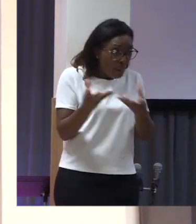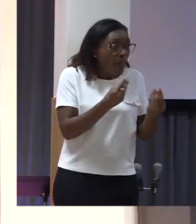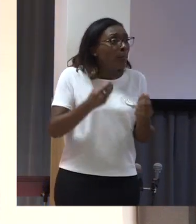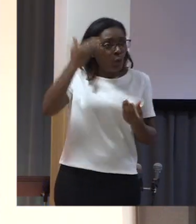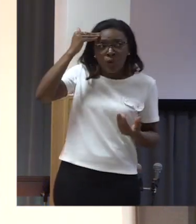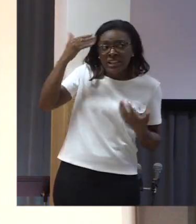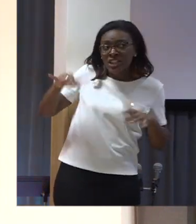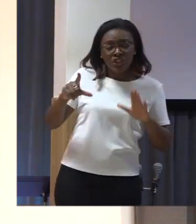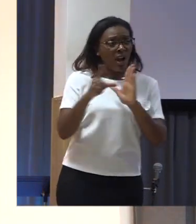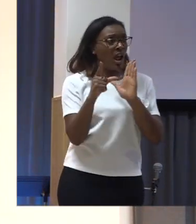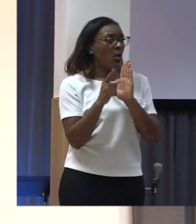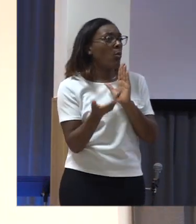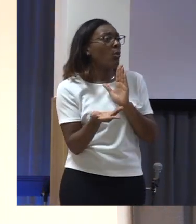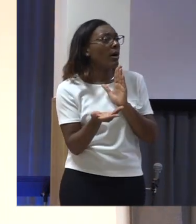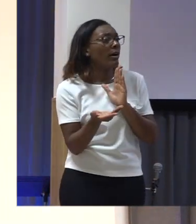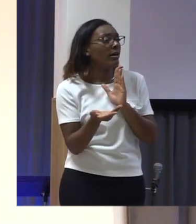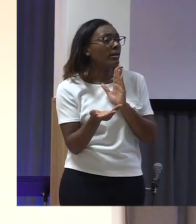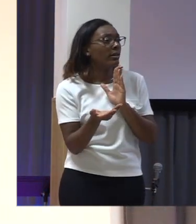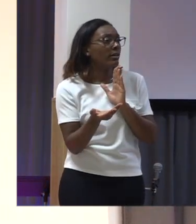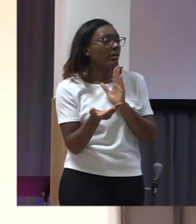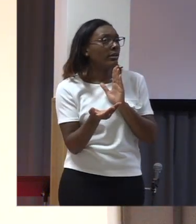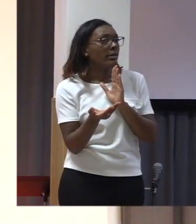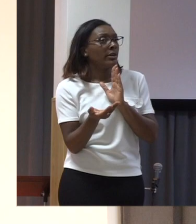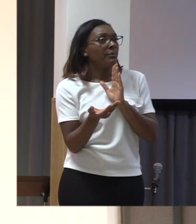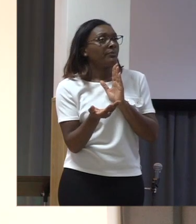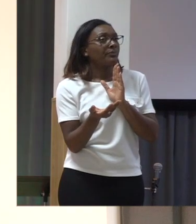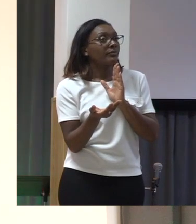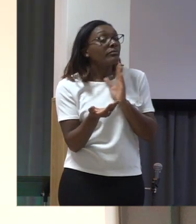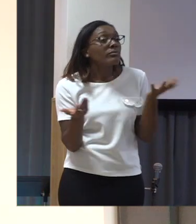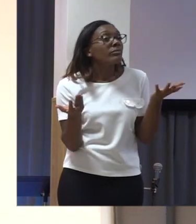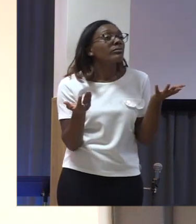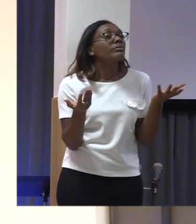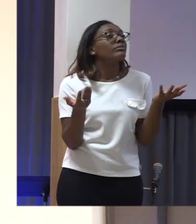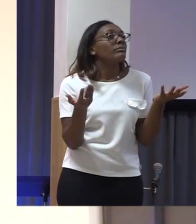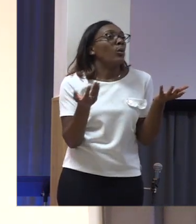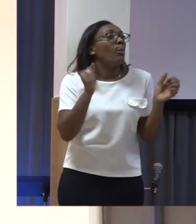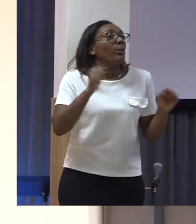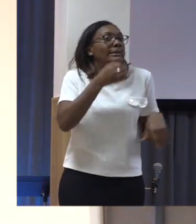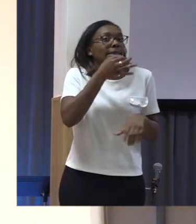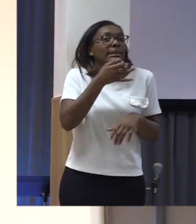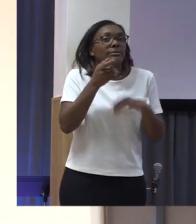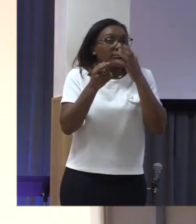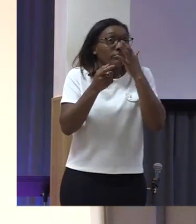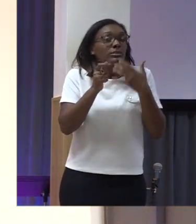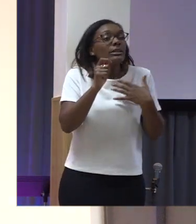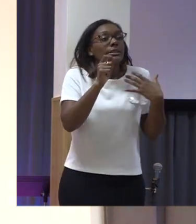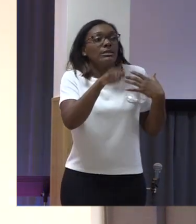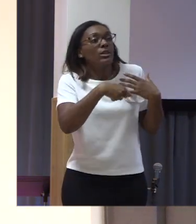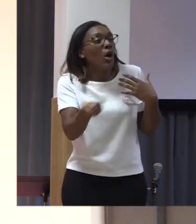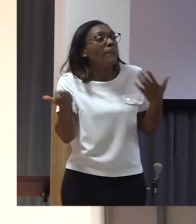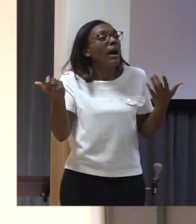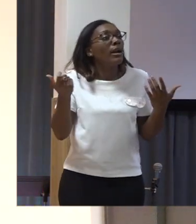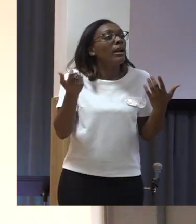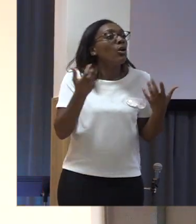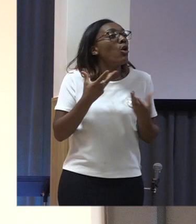de cette loi. On peut dire que c'est tout à fait normal. Nous pouvons dire que c'est dans leur droit